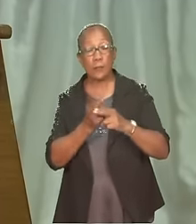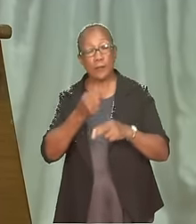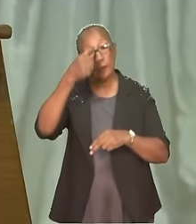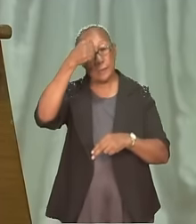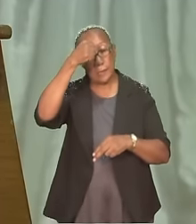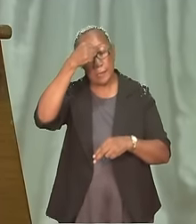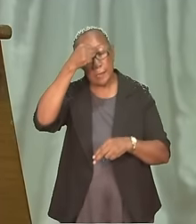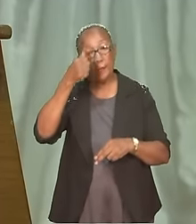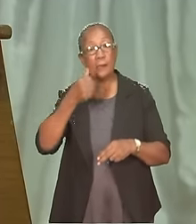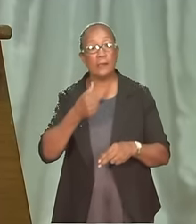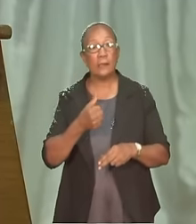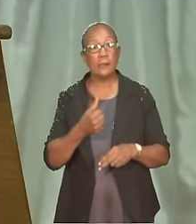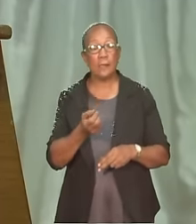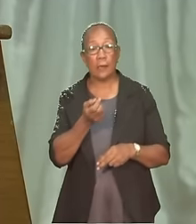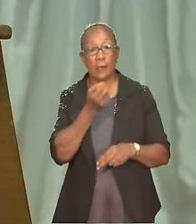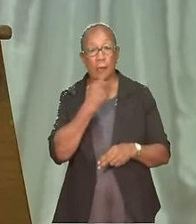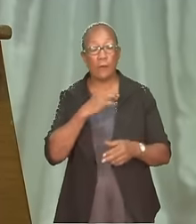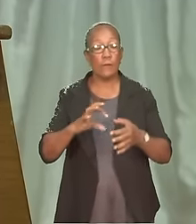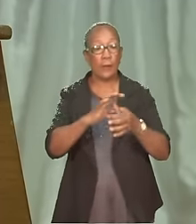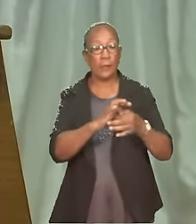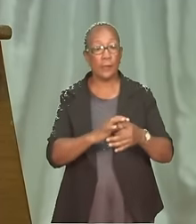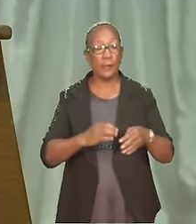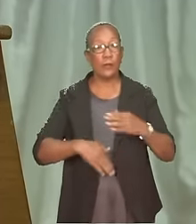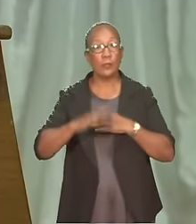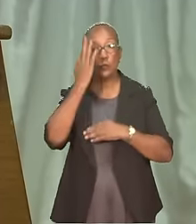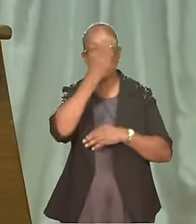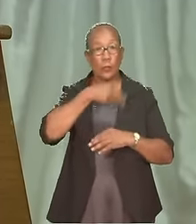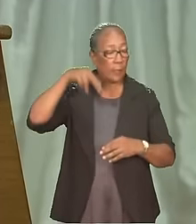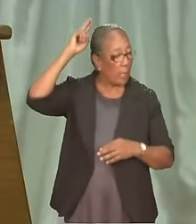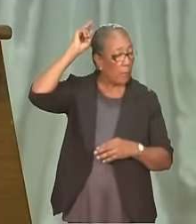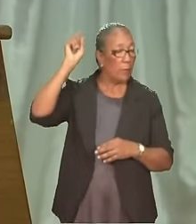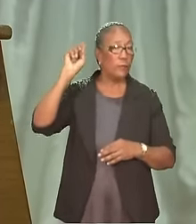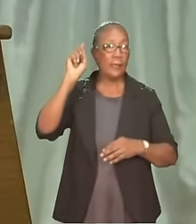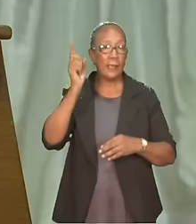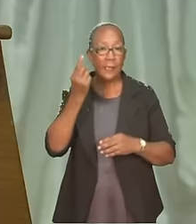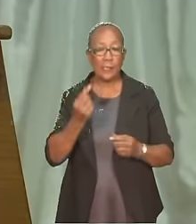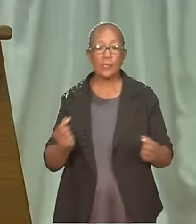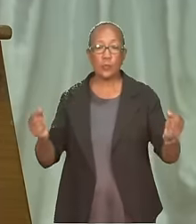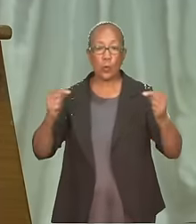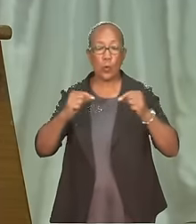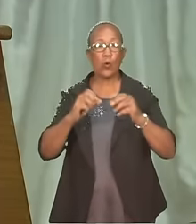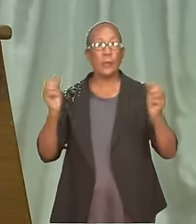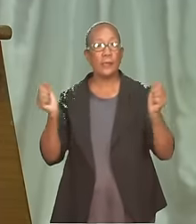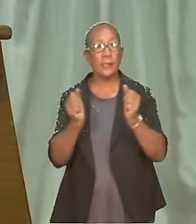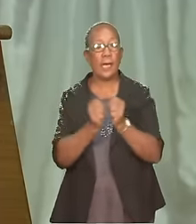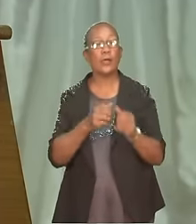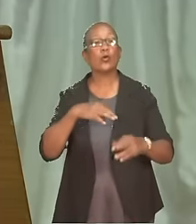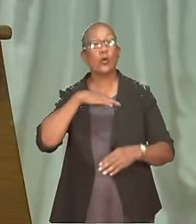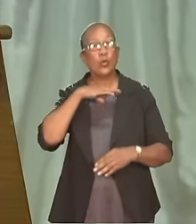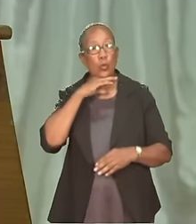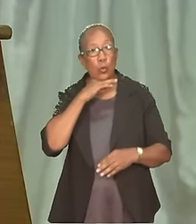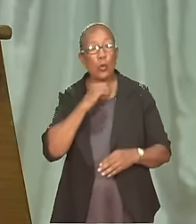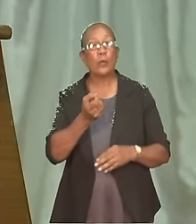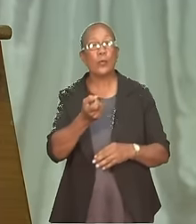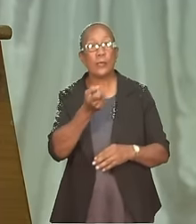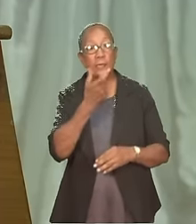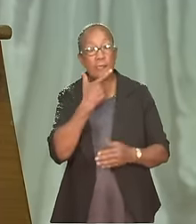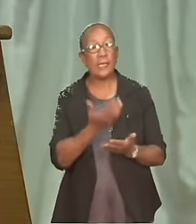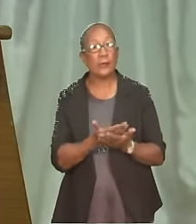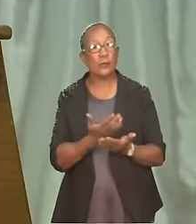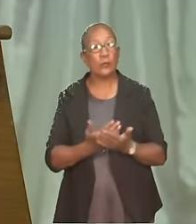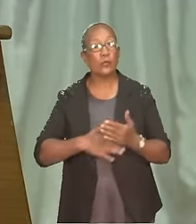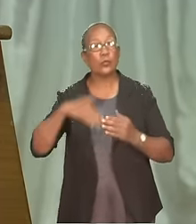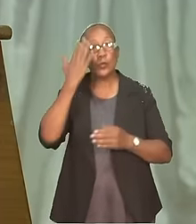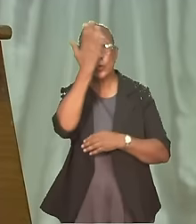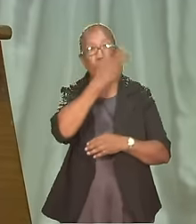Suriname. Dat voor eerstkomend jaar voldoende medicijnen gegarandeerd zijn voor Suriname